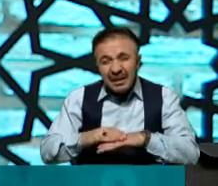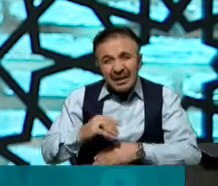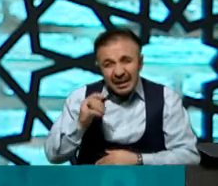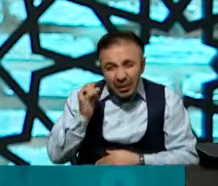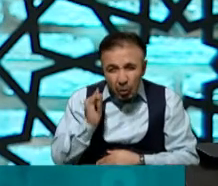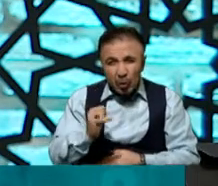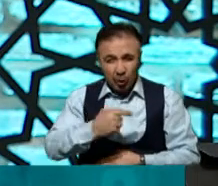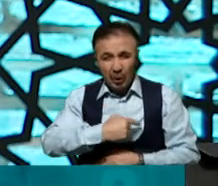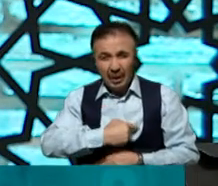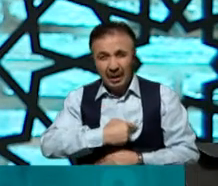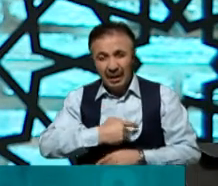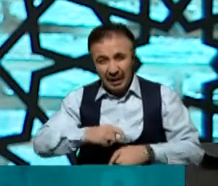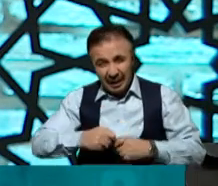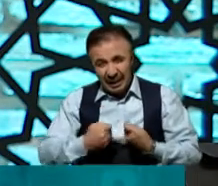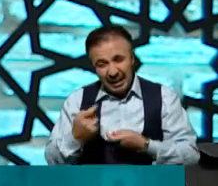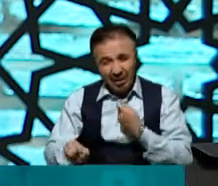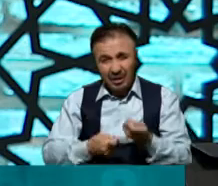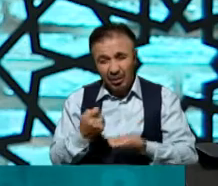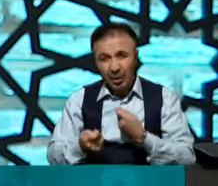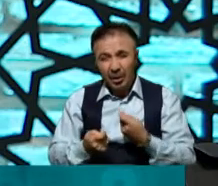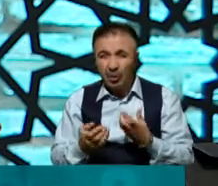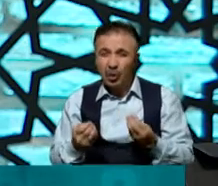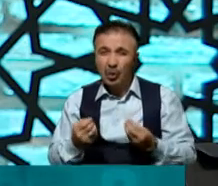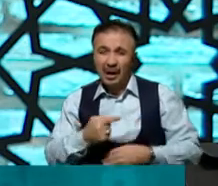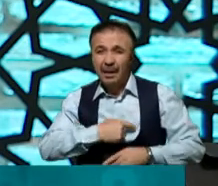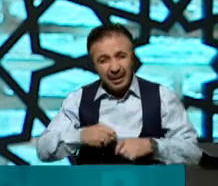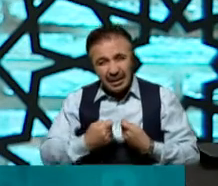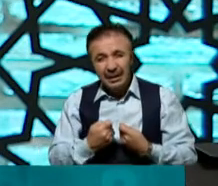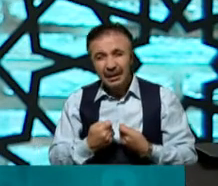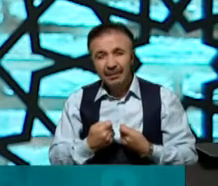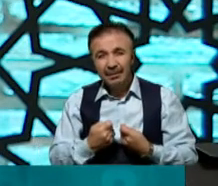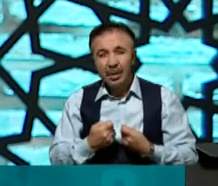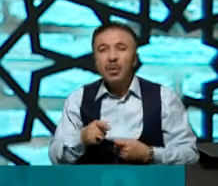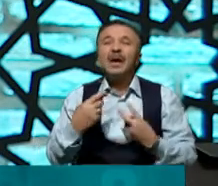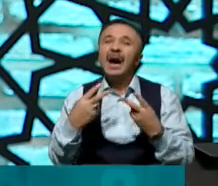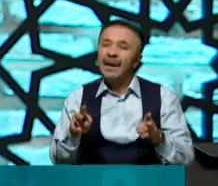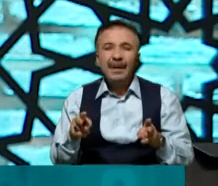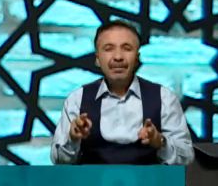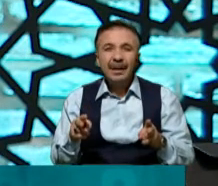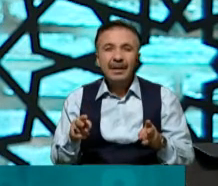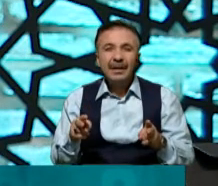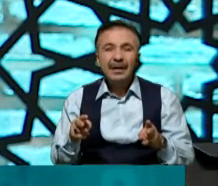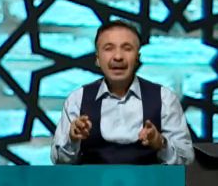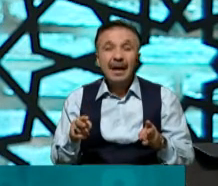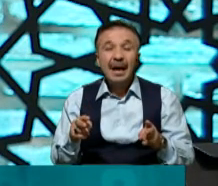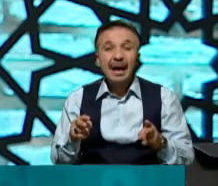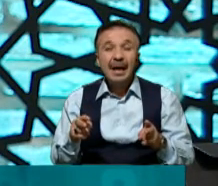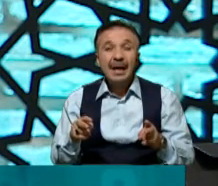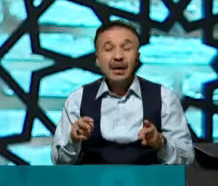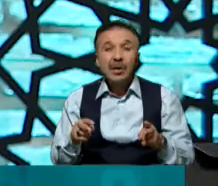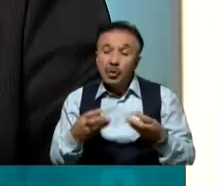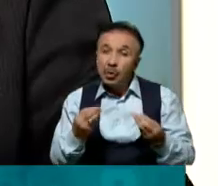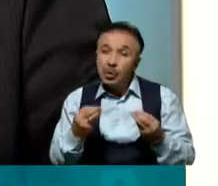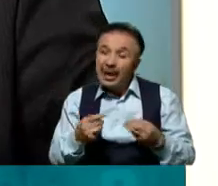üzüldüğümüz, kırıldığımız bir takım insanlar var. Bunları affetmenin ne kadar güzel bir şey olduğunu açıklar mısınız